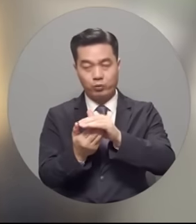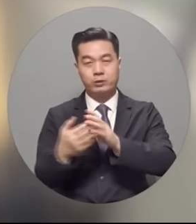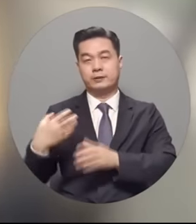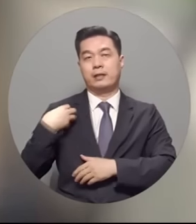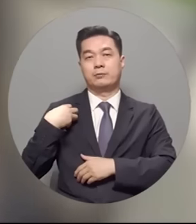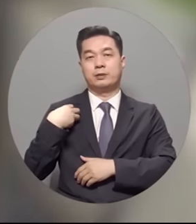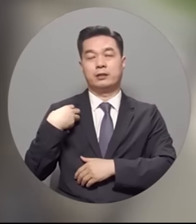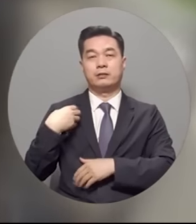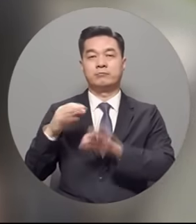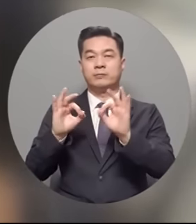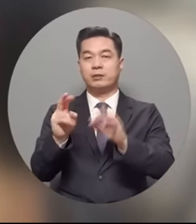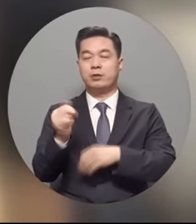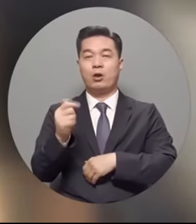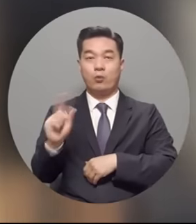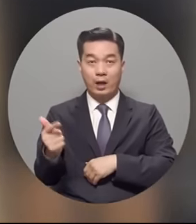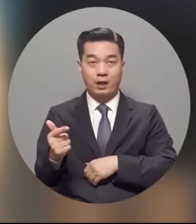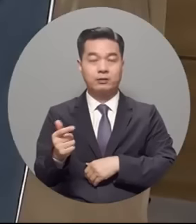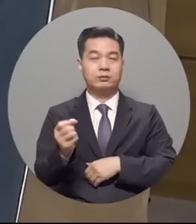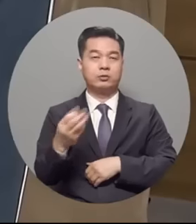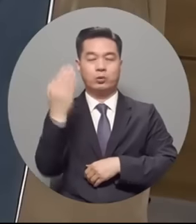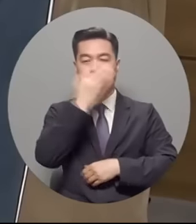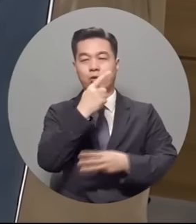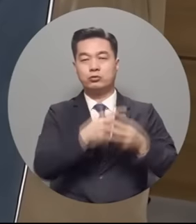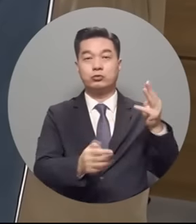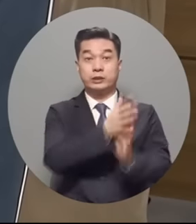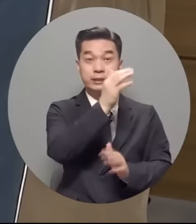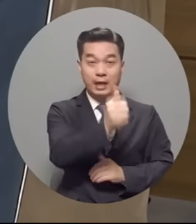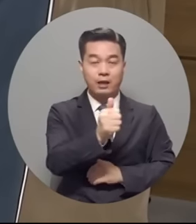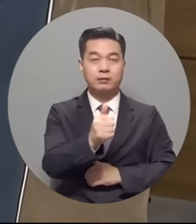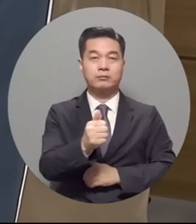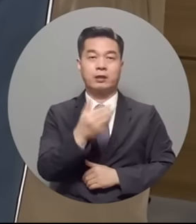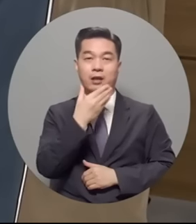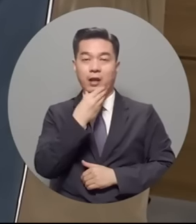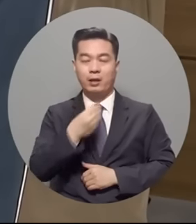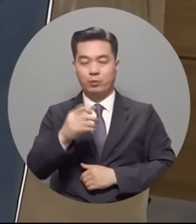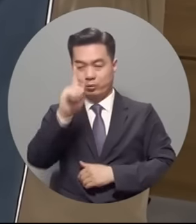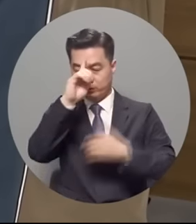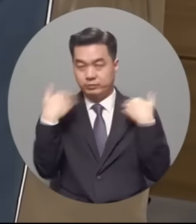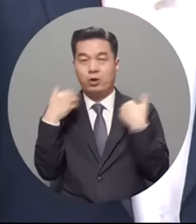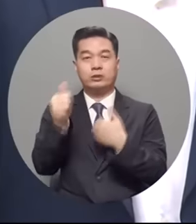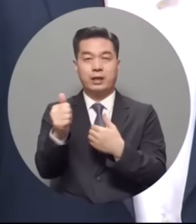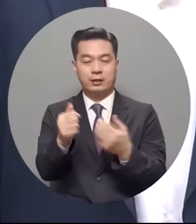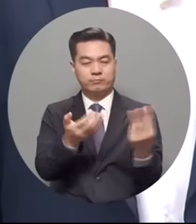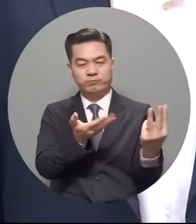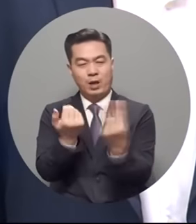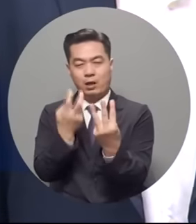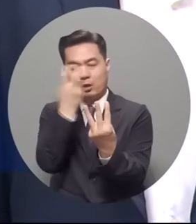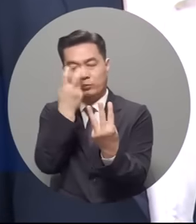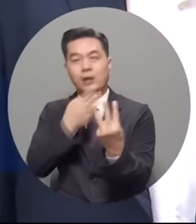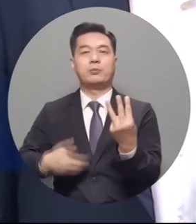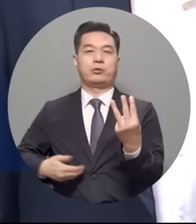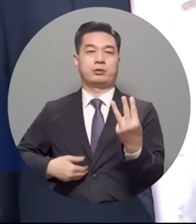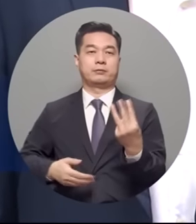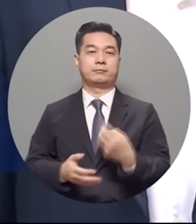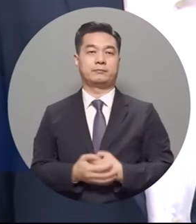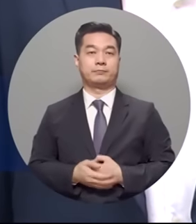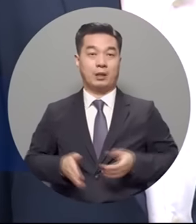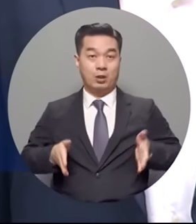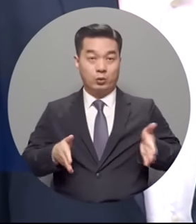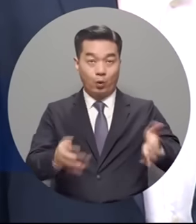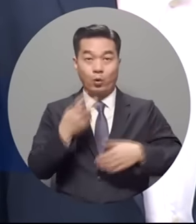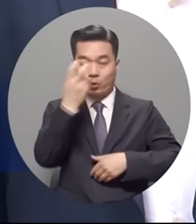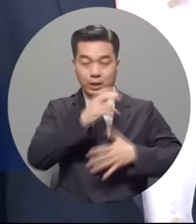청주시장, 이상래 전 행복청장에 대한 검찰의 조속한 수사를 촉구했습니다. 도로 관리에